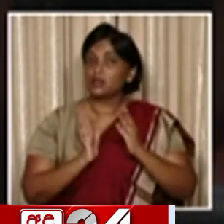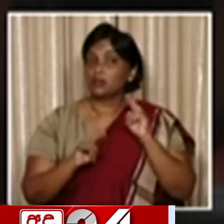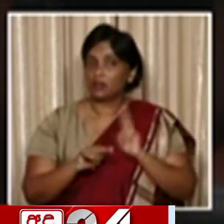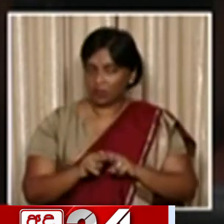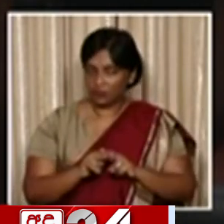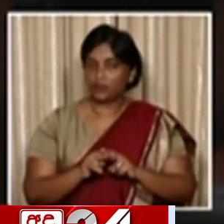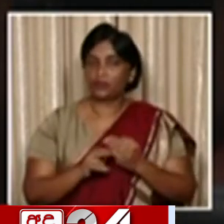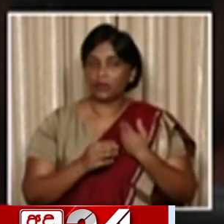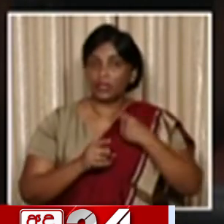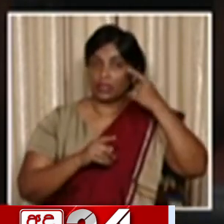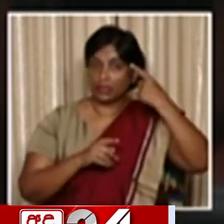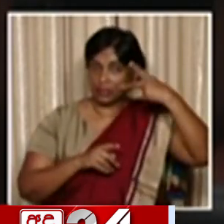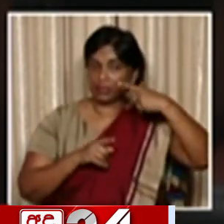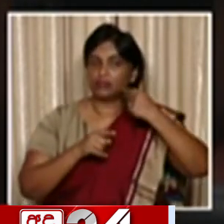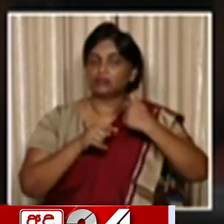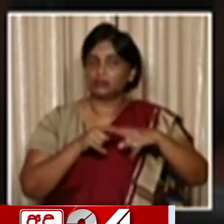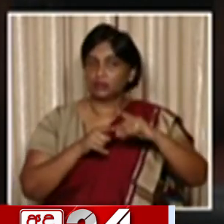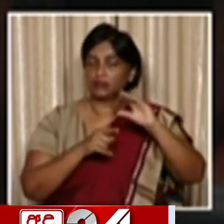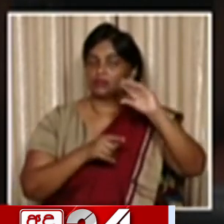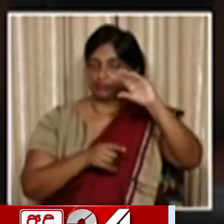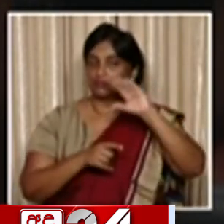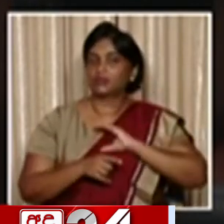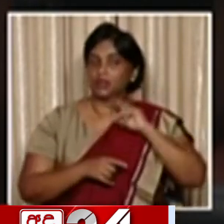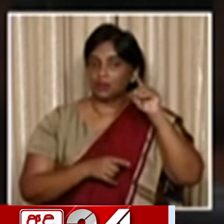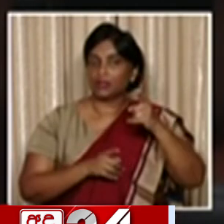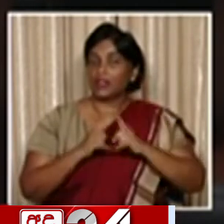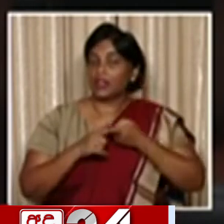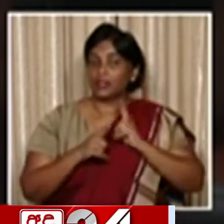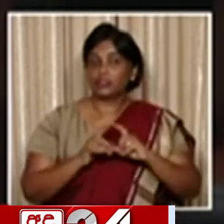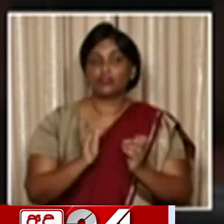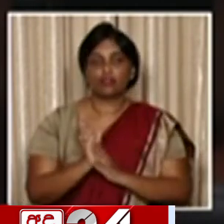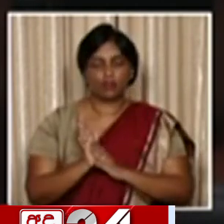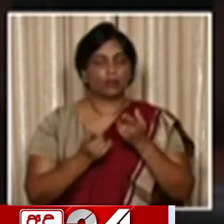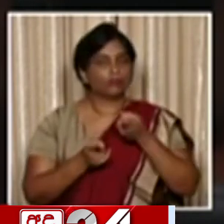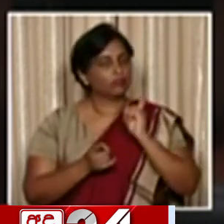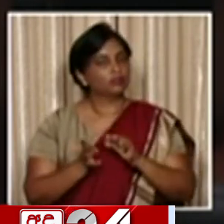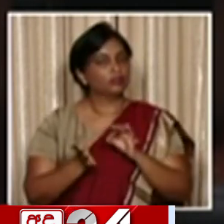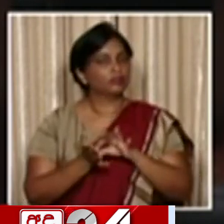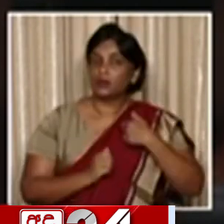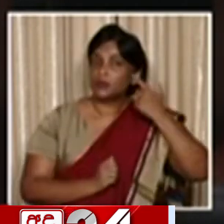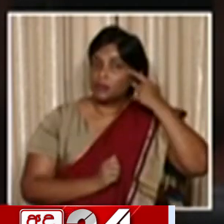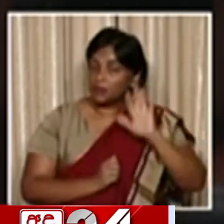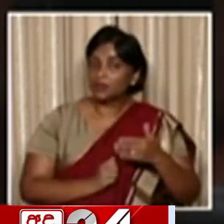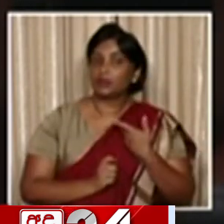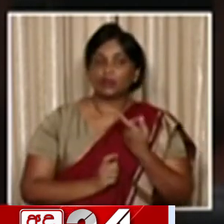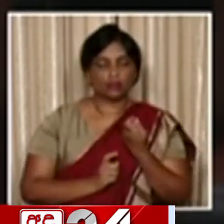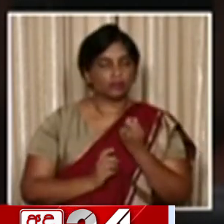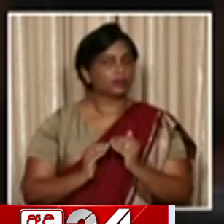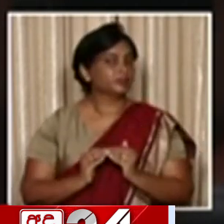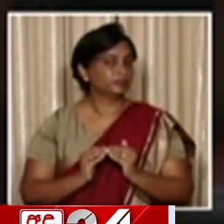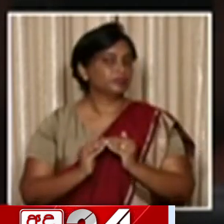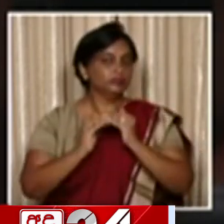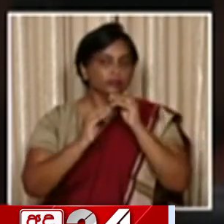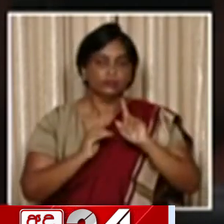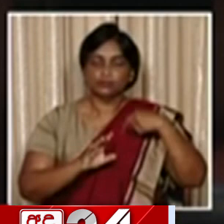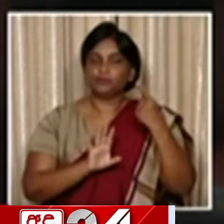අරමුදල අපිට දෙවනි වාරිකය නිදහස් කිරීම සඳහා උන්ගේ විධායක මණ්ඩලය ඒ අවශ්‍ය තීන්දුව අපිට ලබා දීලා ආර්ථිකය වර්ධනය සඳහා